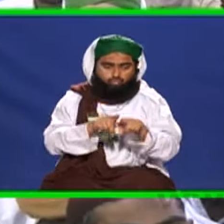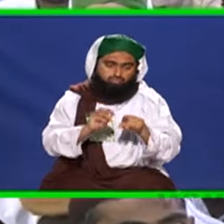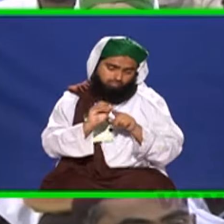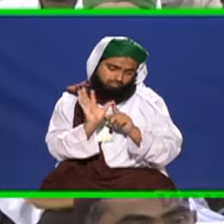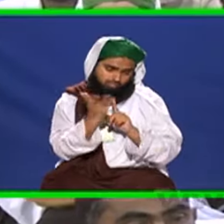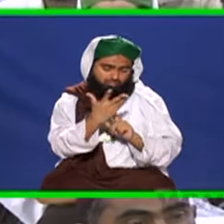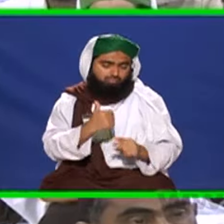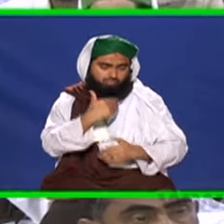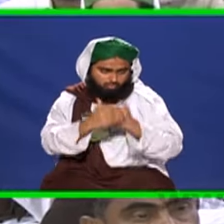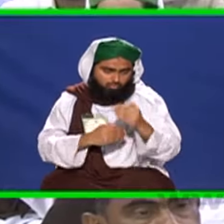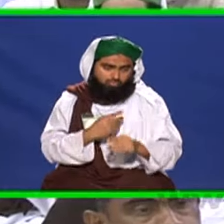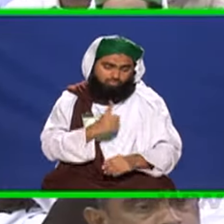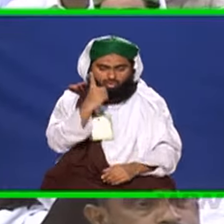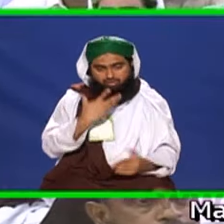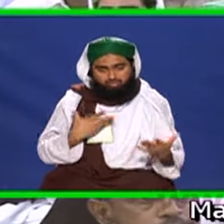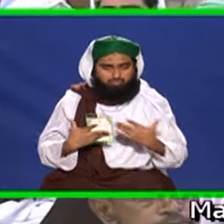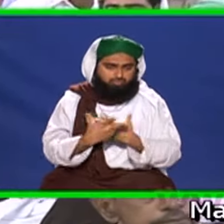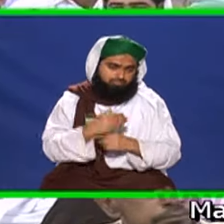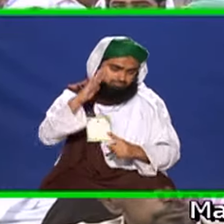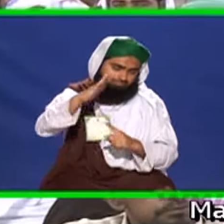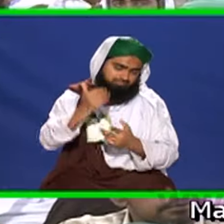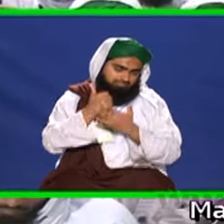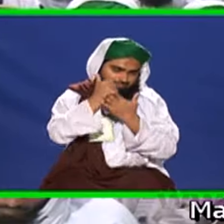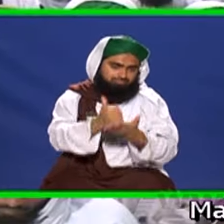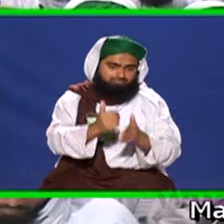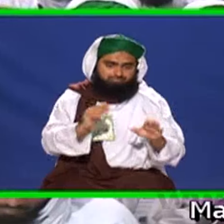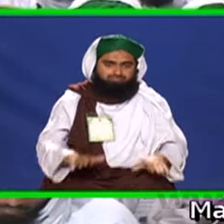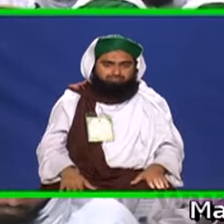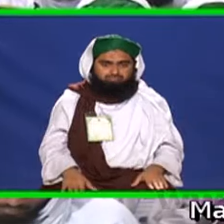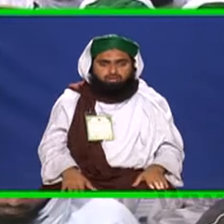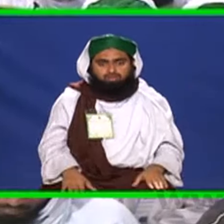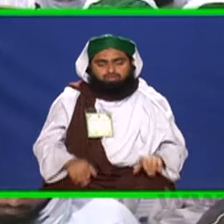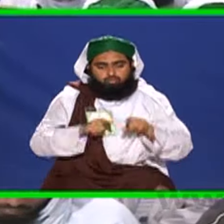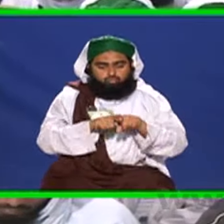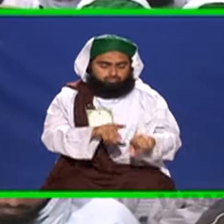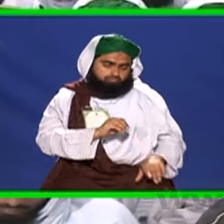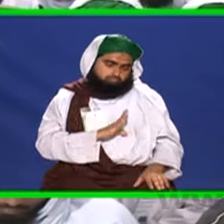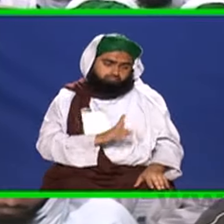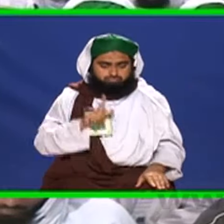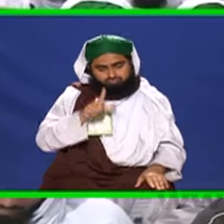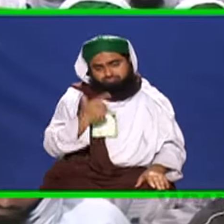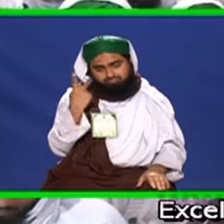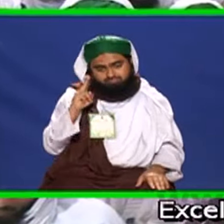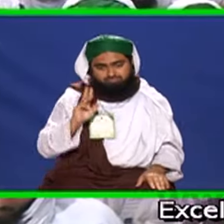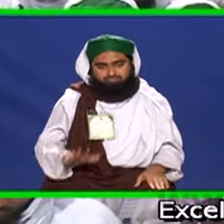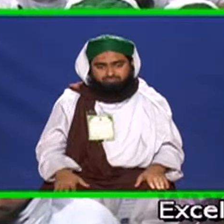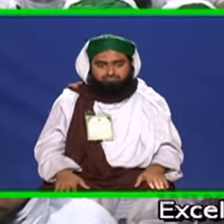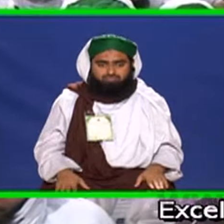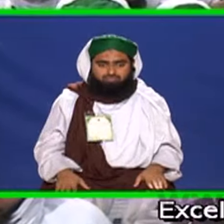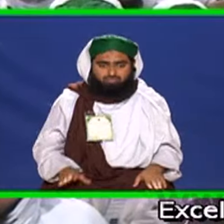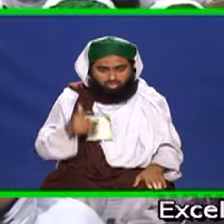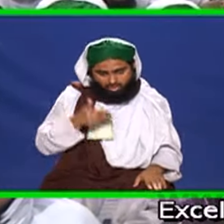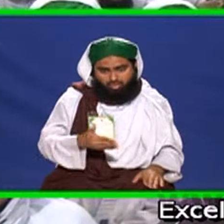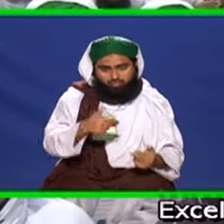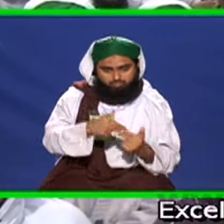کو بھی اپنائیے. اللہ تعالیٰ آپ پر فضل و کرم فرمائے. سنتوں کی محبت ہے. ابھی میں نے جو